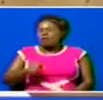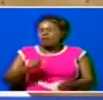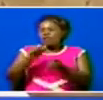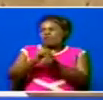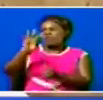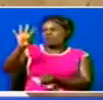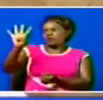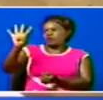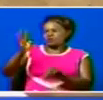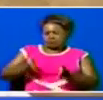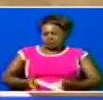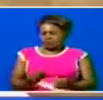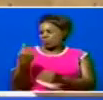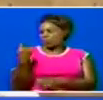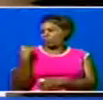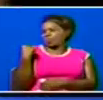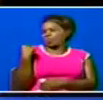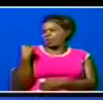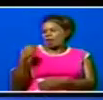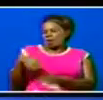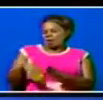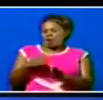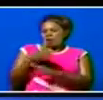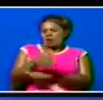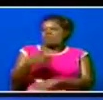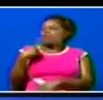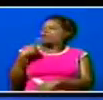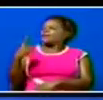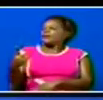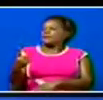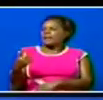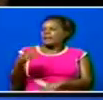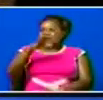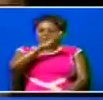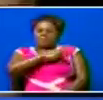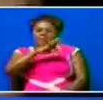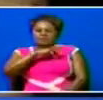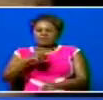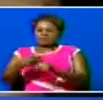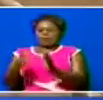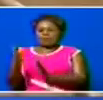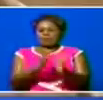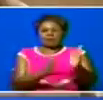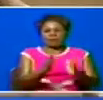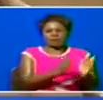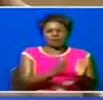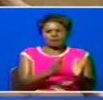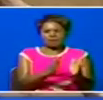14 aliyejifungua hivi majuzi ni kati ya zaidi ya wasichana 100 ambao wamefaidika kwenye mpango huo.